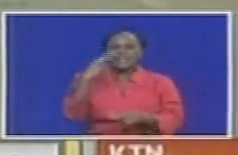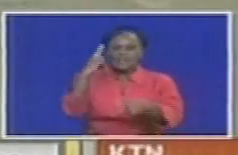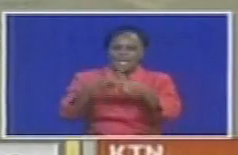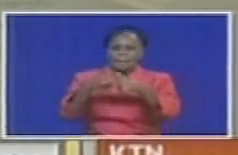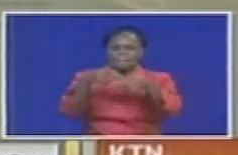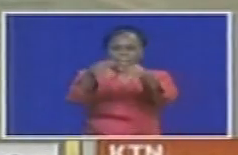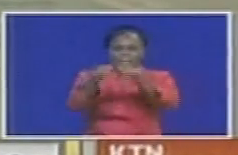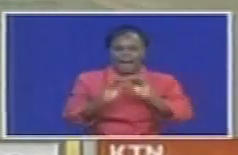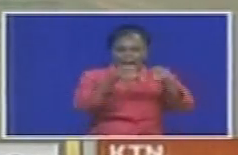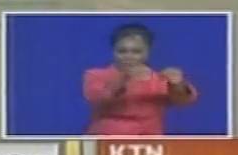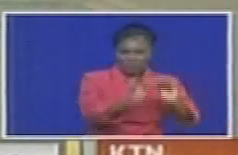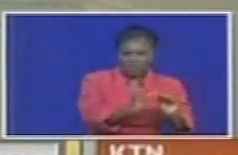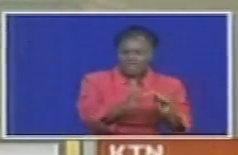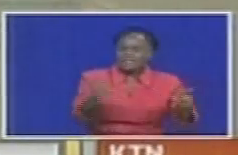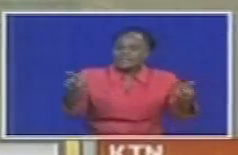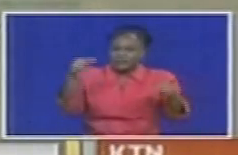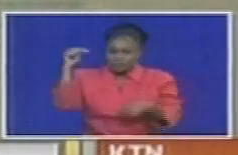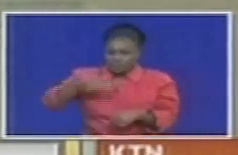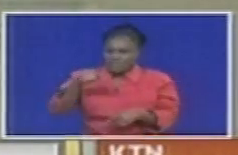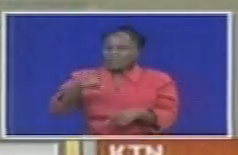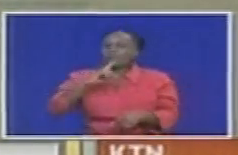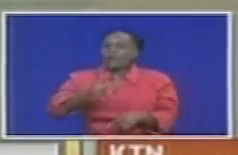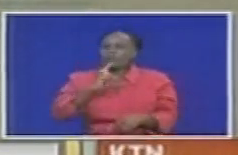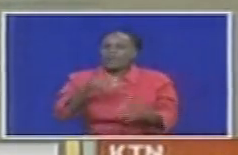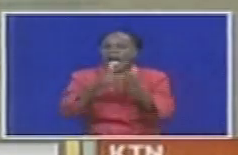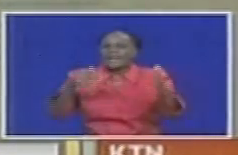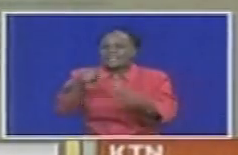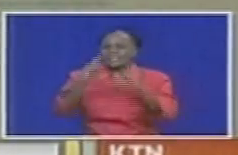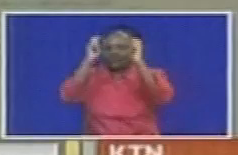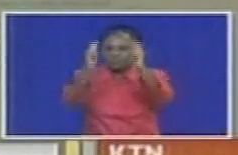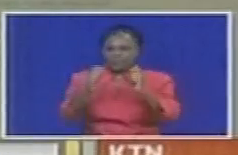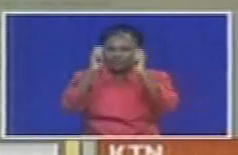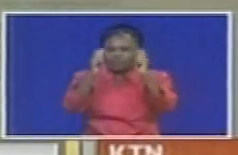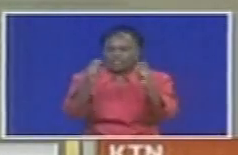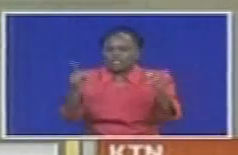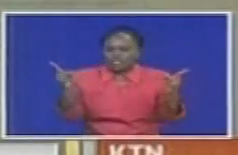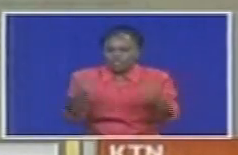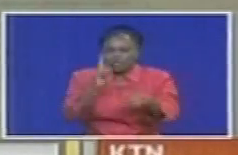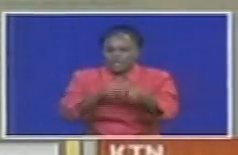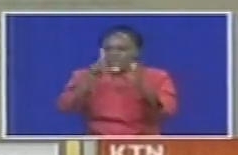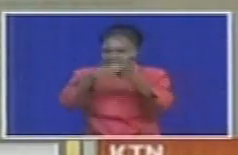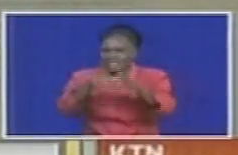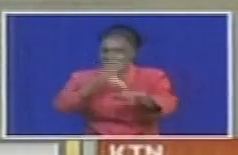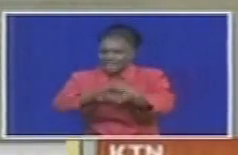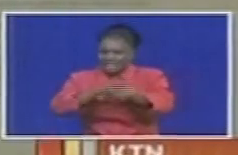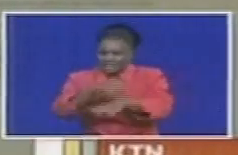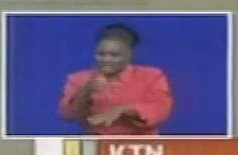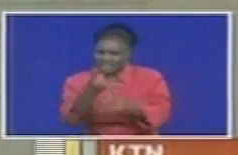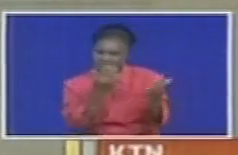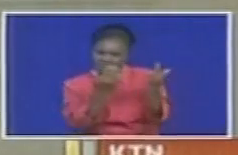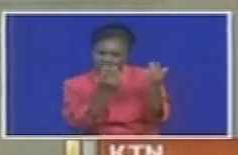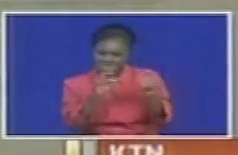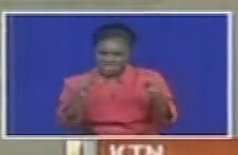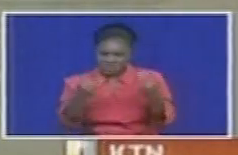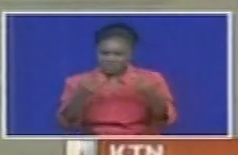Makaburi. Mapema leo polisi walikuwa wameonya dhidi ya maandamano yoyote. Taarifa hiyo tutaipata katika muda usio kwa mrefu, lakini tukiachana na